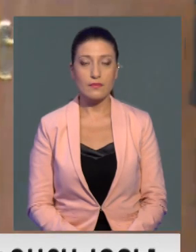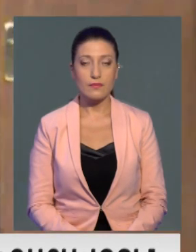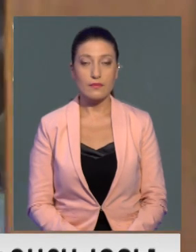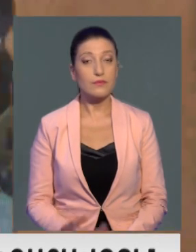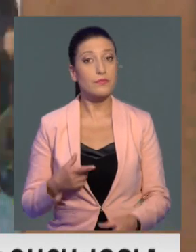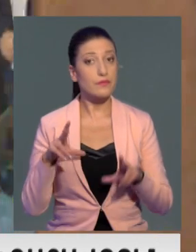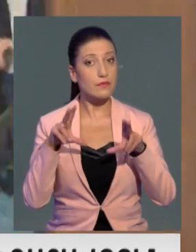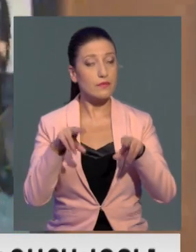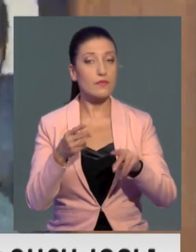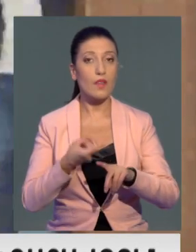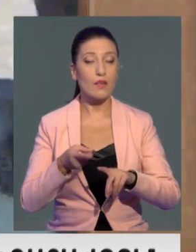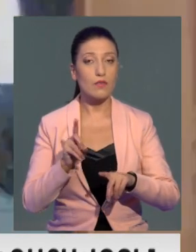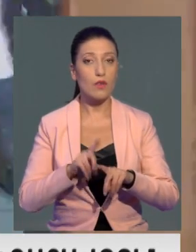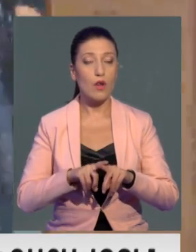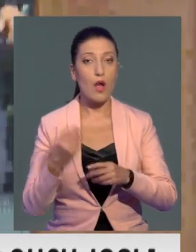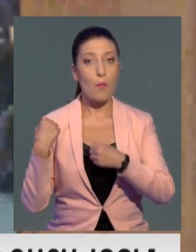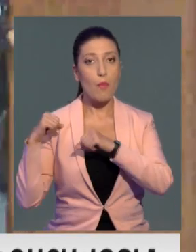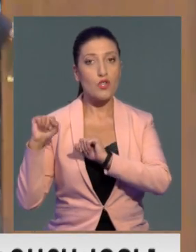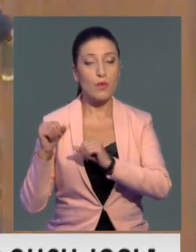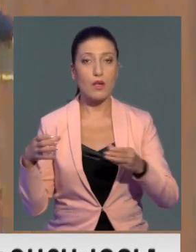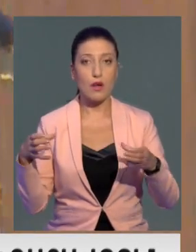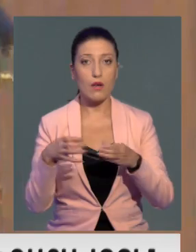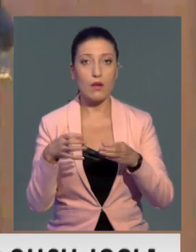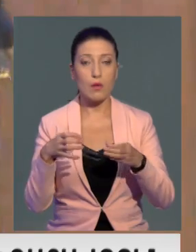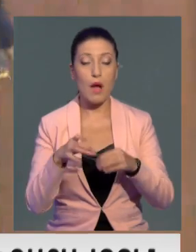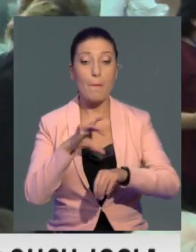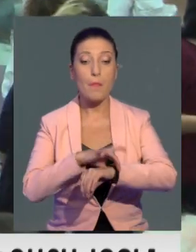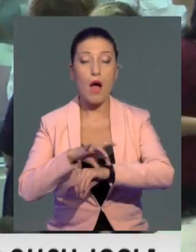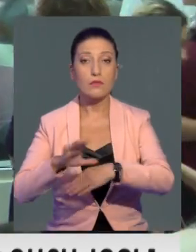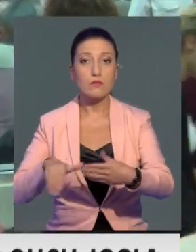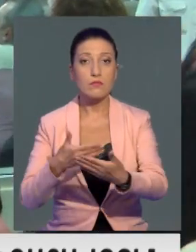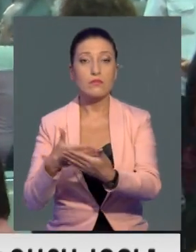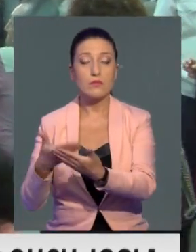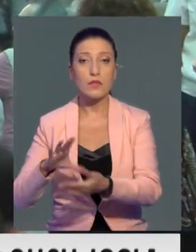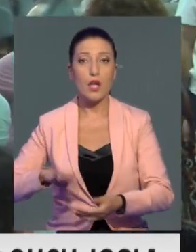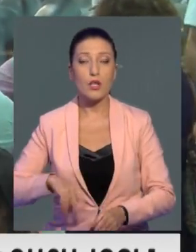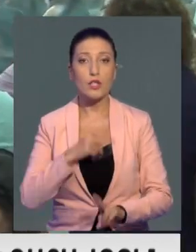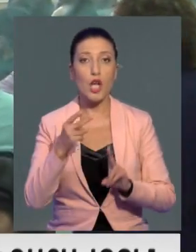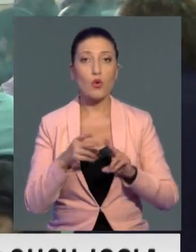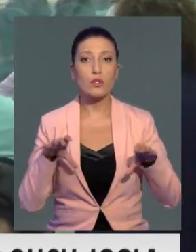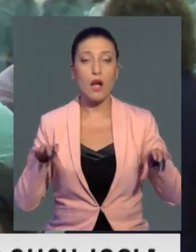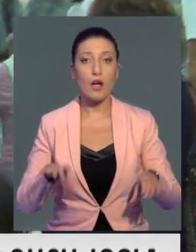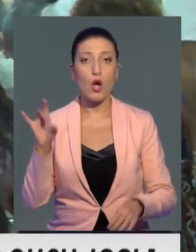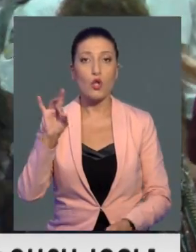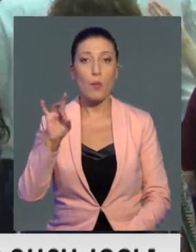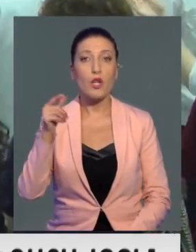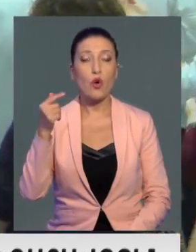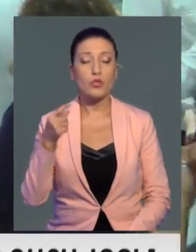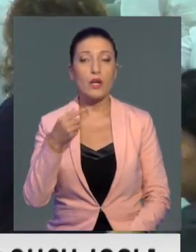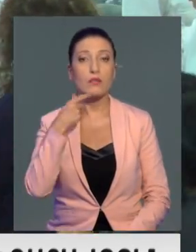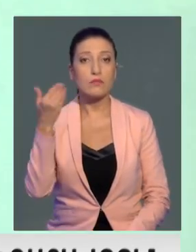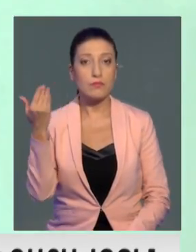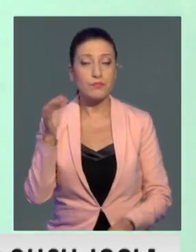նշեմ լարա, որ պաշտպանական խմբի փաստարկները ներկայացնելուց հետո ելույթ ունեցավ նաև երկրորդ նախագահ Ռոբերտ Քոչարյանը։